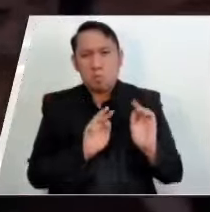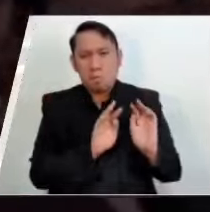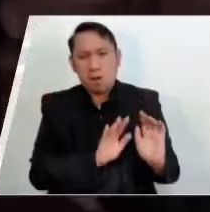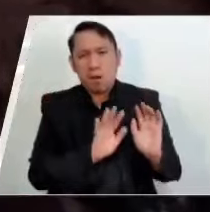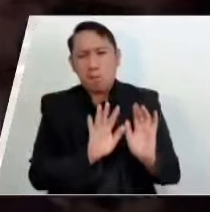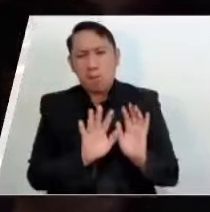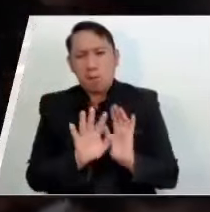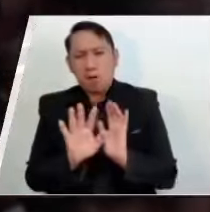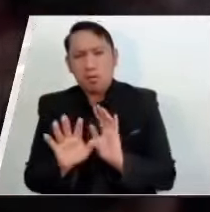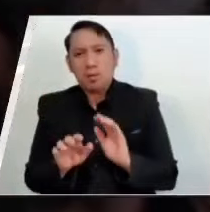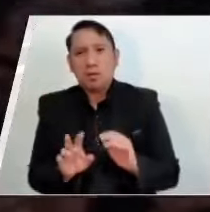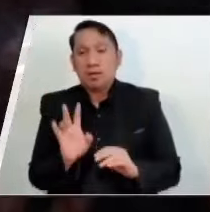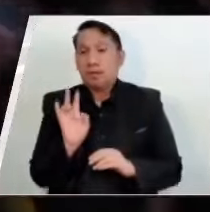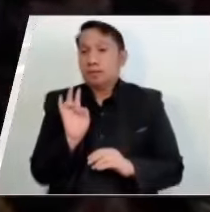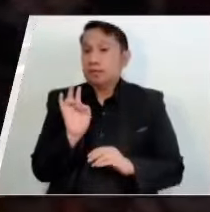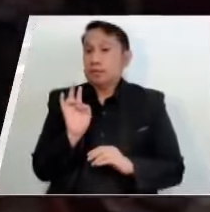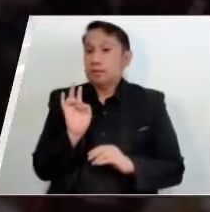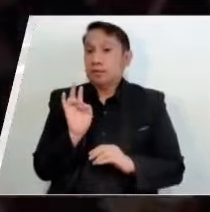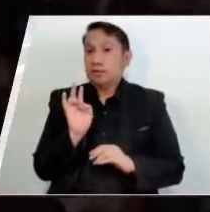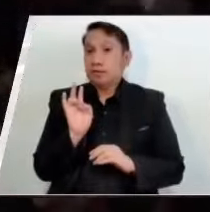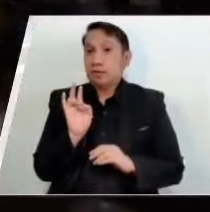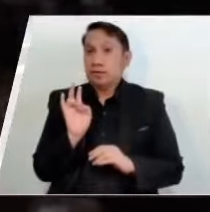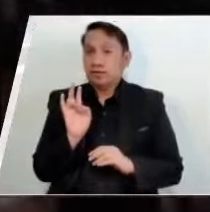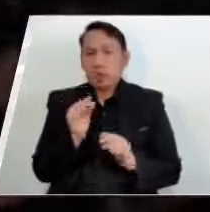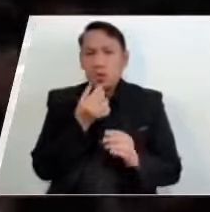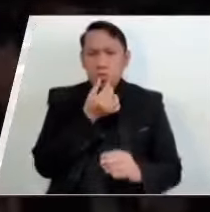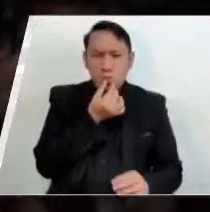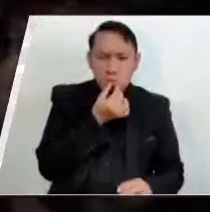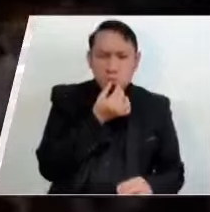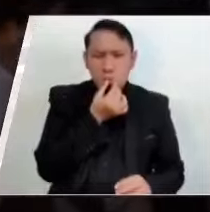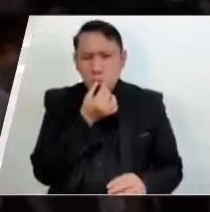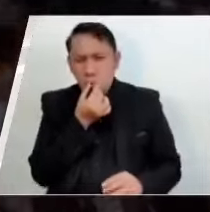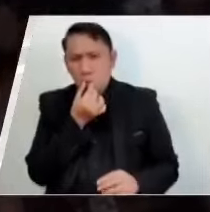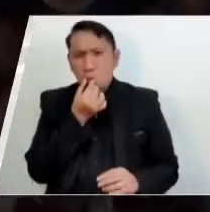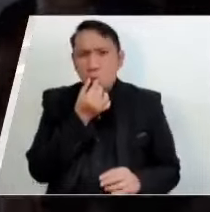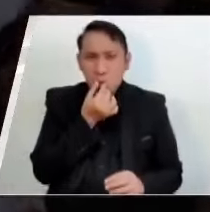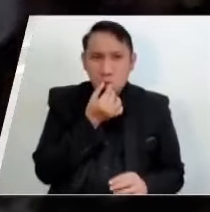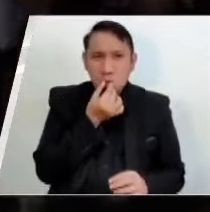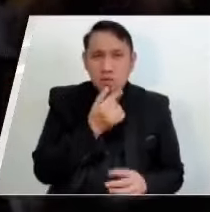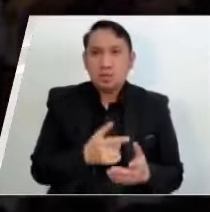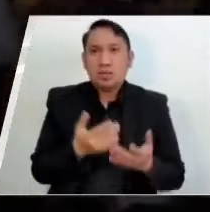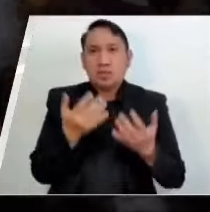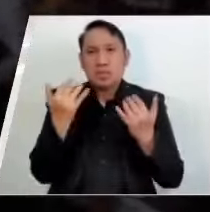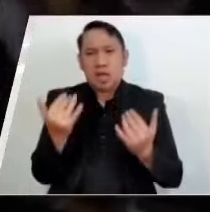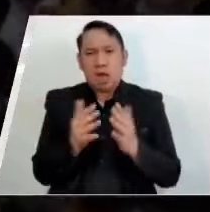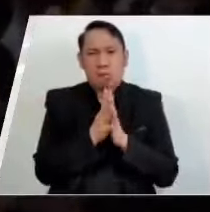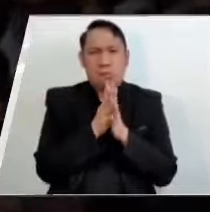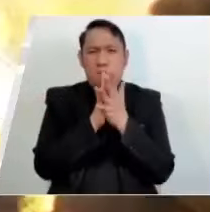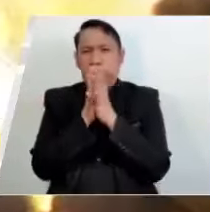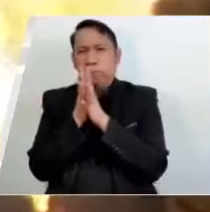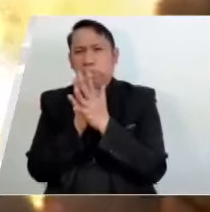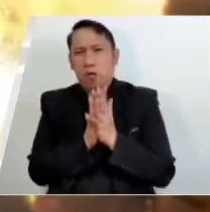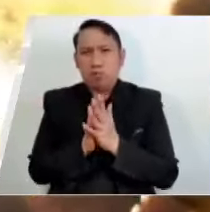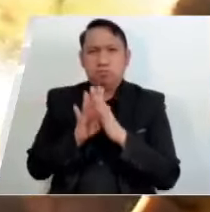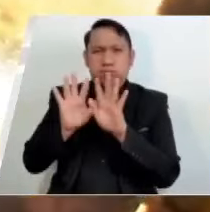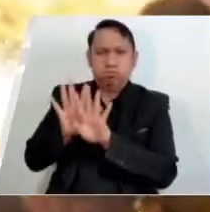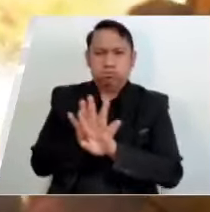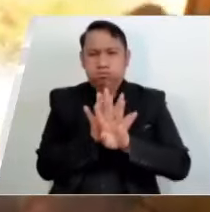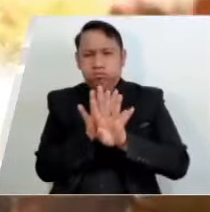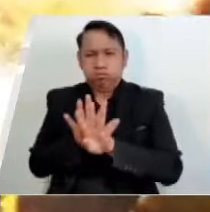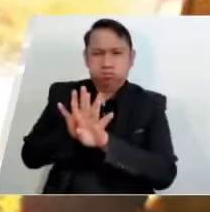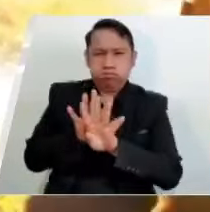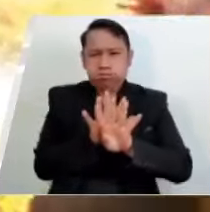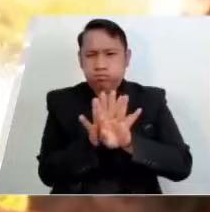alas 7, sa hudyat ng mga pito, ang payapang paghihintay biglang naging maladaluyong ng mga deboto, senyales